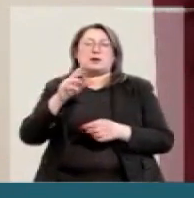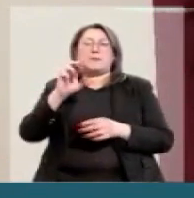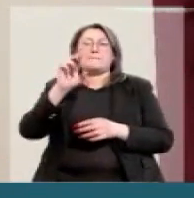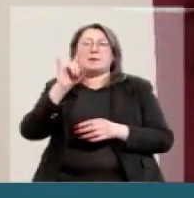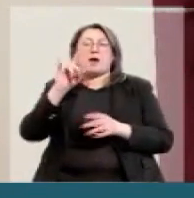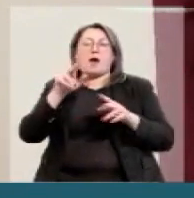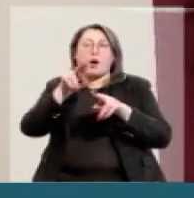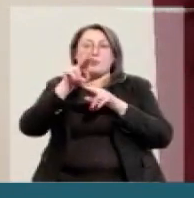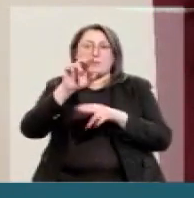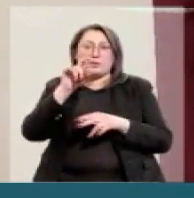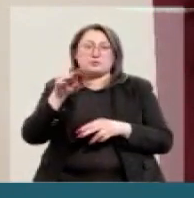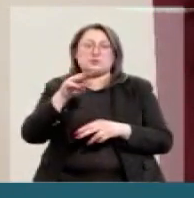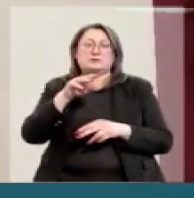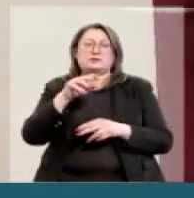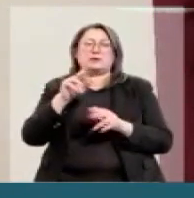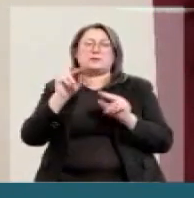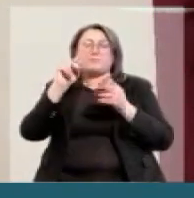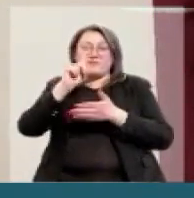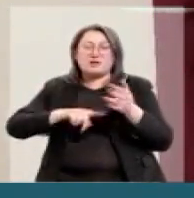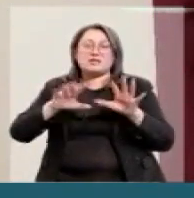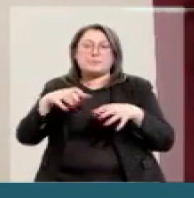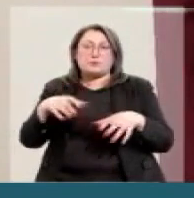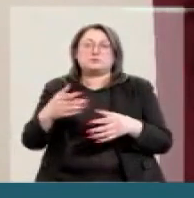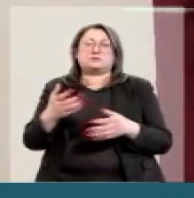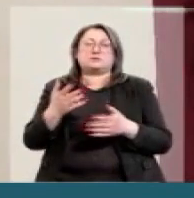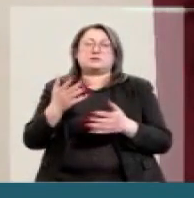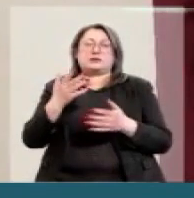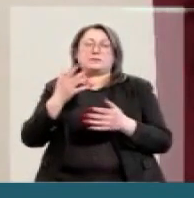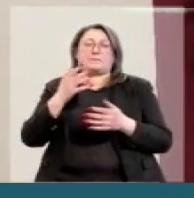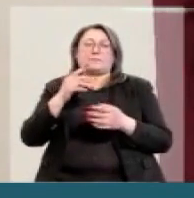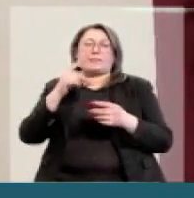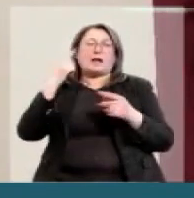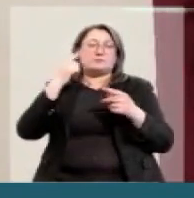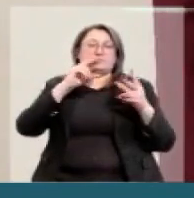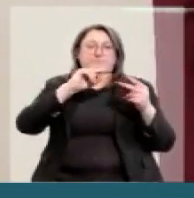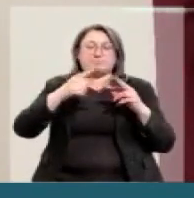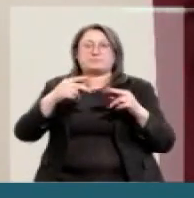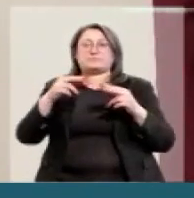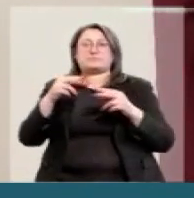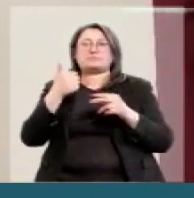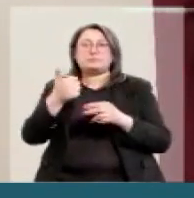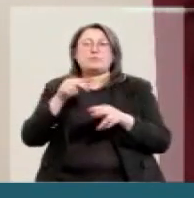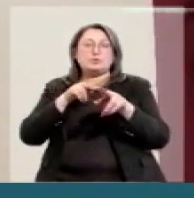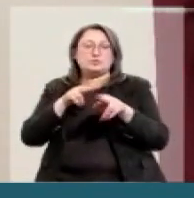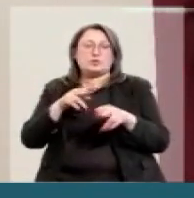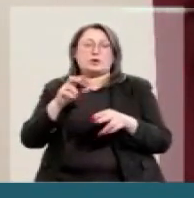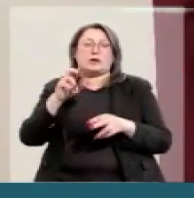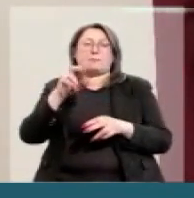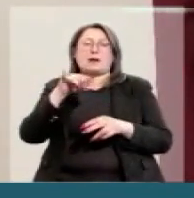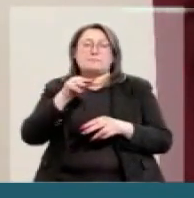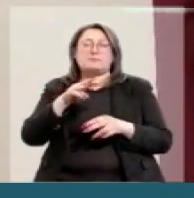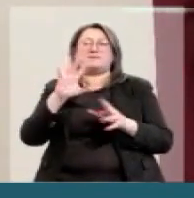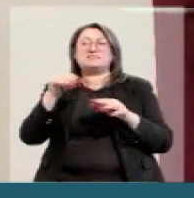беркут, жирюк – тазы – преданный пес породы тазы, берин мултык – хорошее рыжье, блим – всесторонние